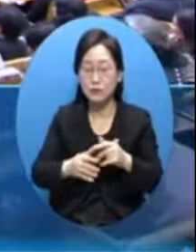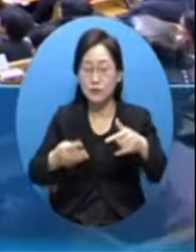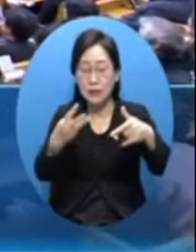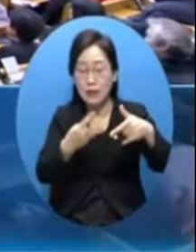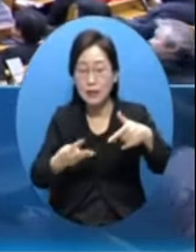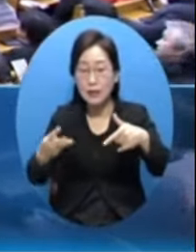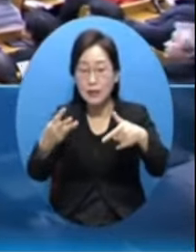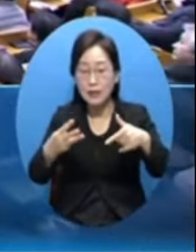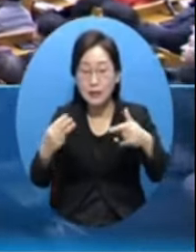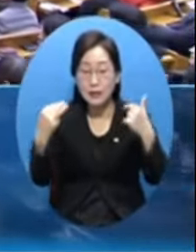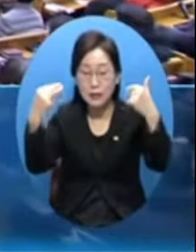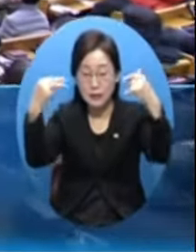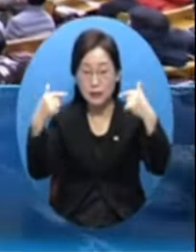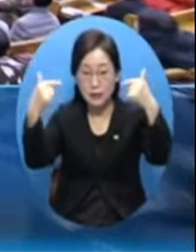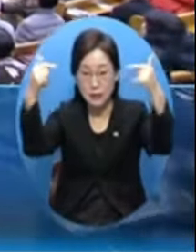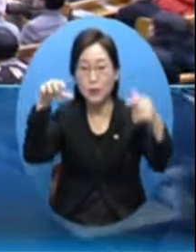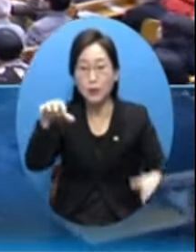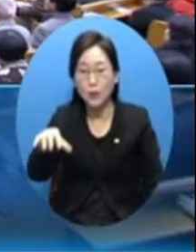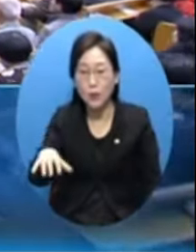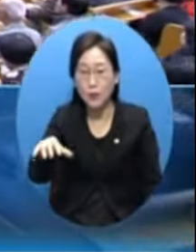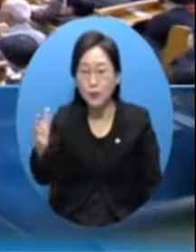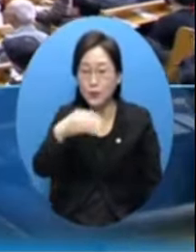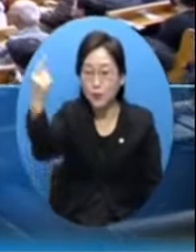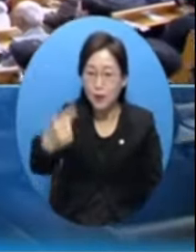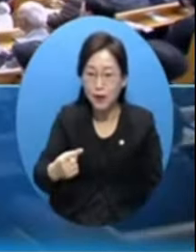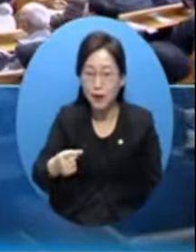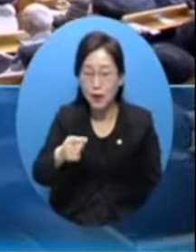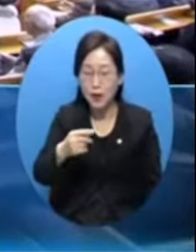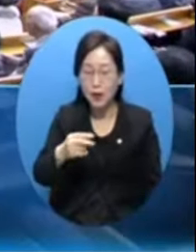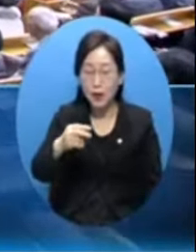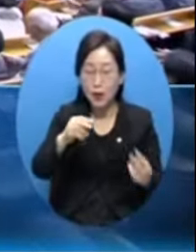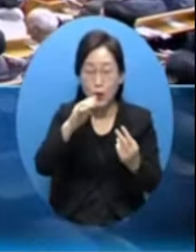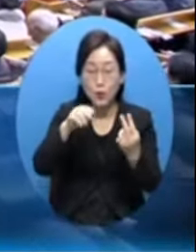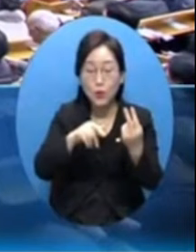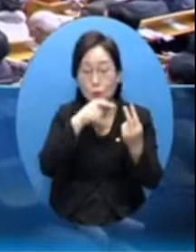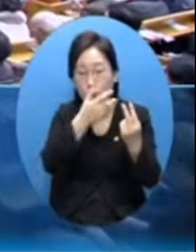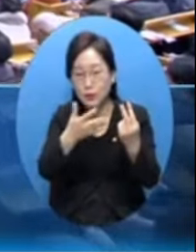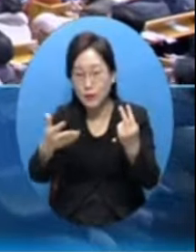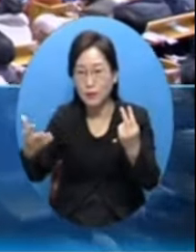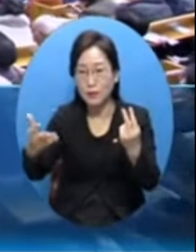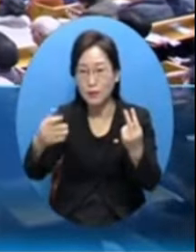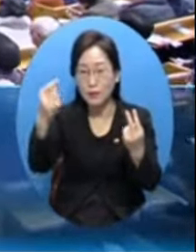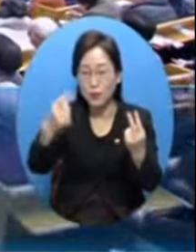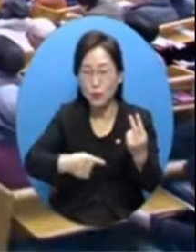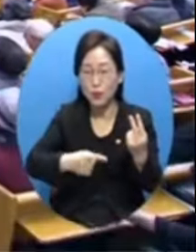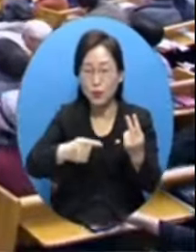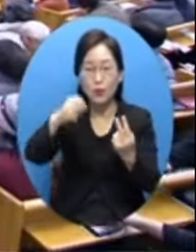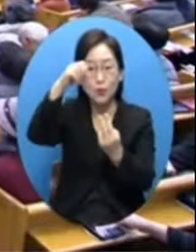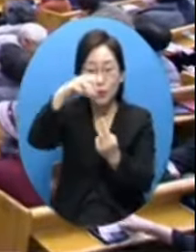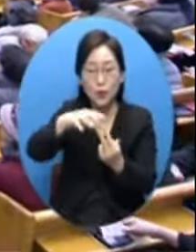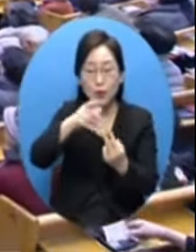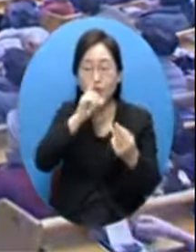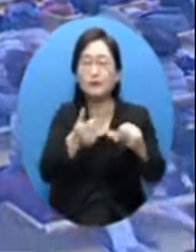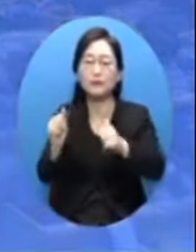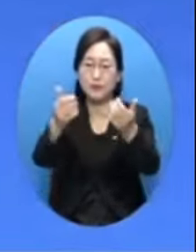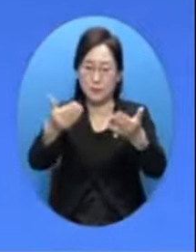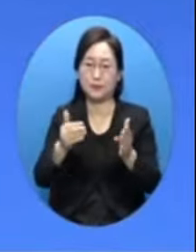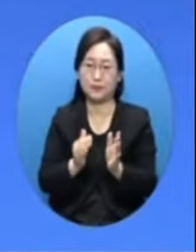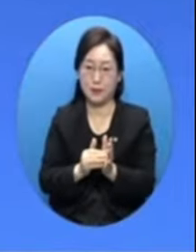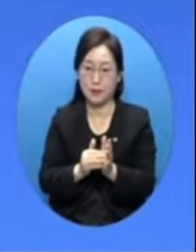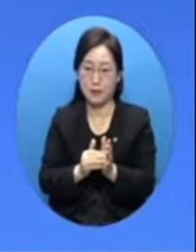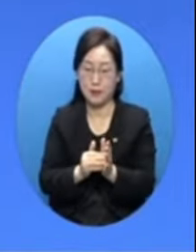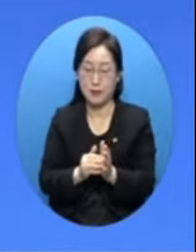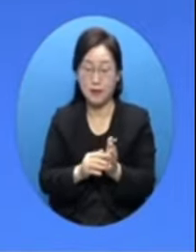나사렛으로부터 와서 요단강에서 요한에게 침례를 받으시고 예수님은 죄가 없으신 분이시기